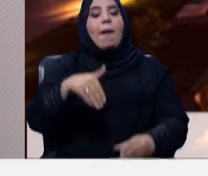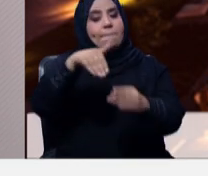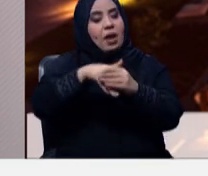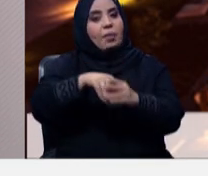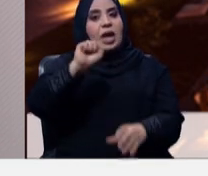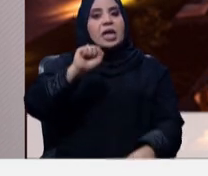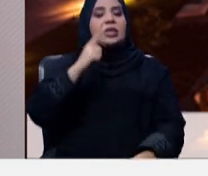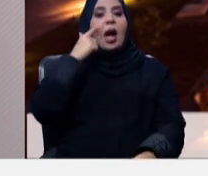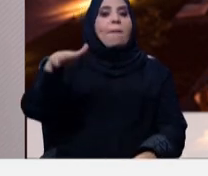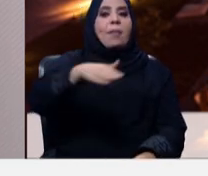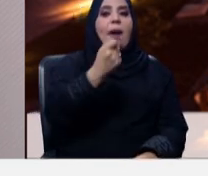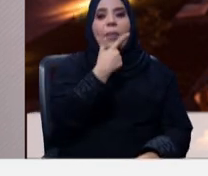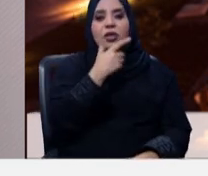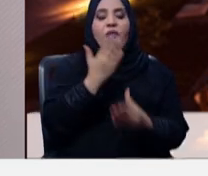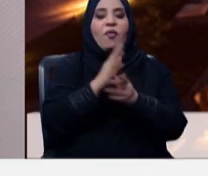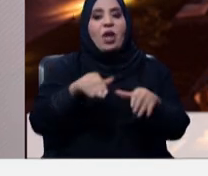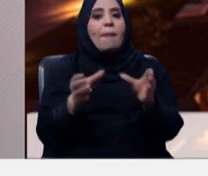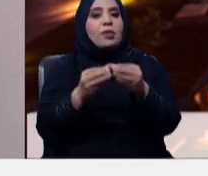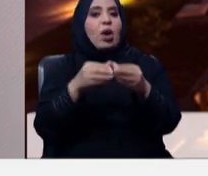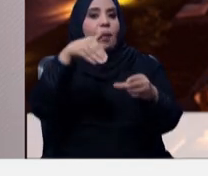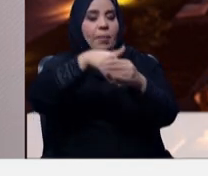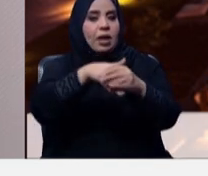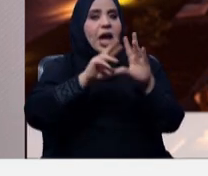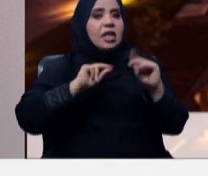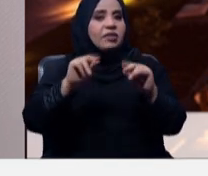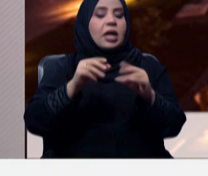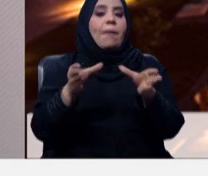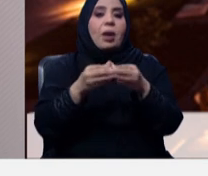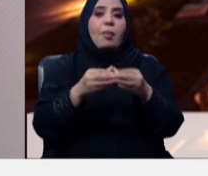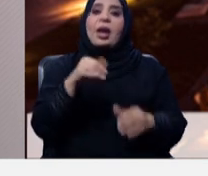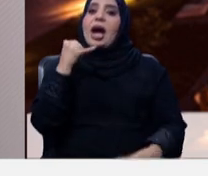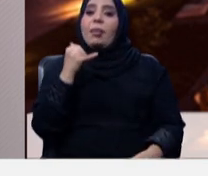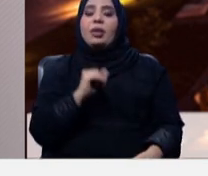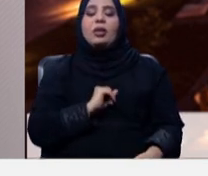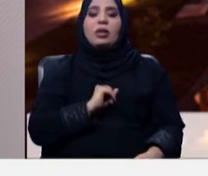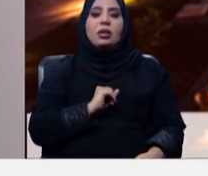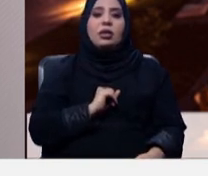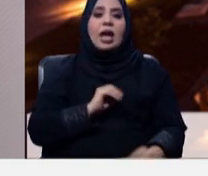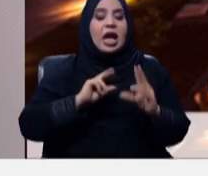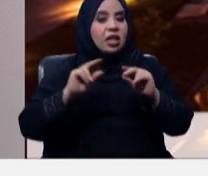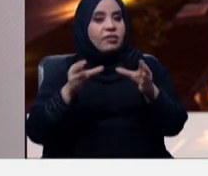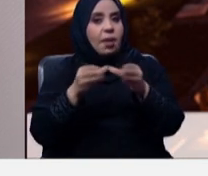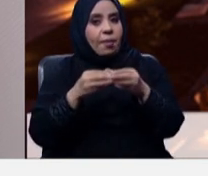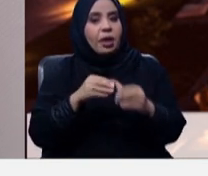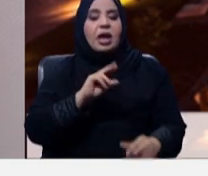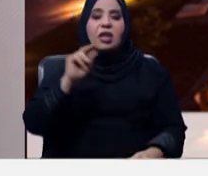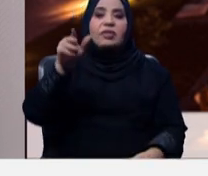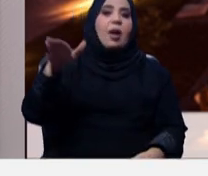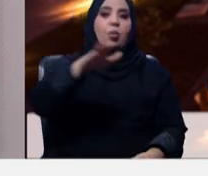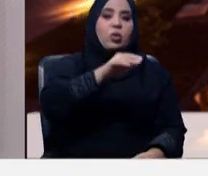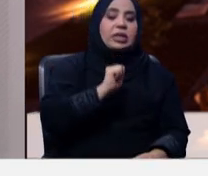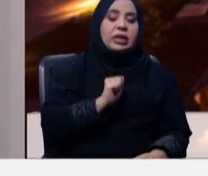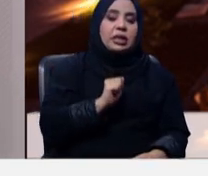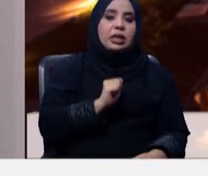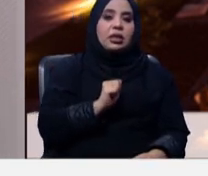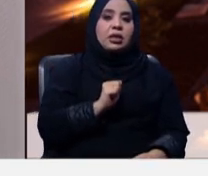أوسطية ومجموعات برلمانية مثل البرلمان العربي وبرلمان المنطقة المتوسطية.